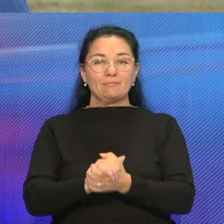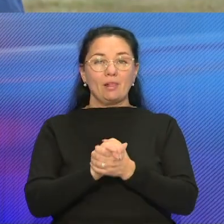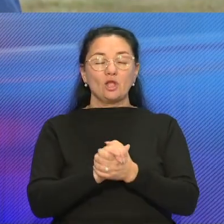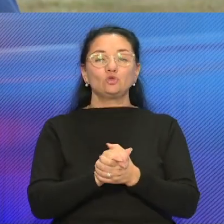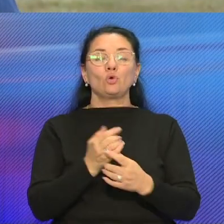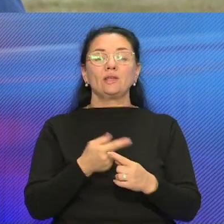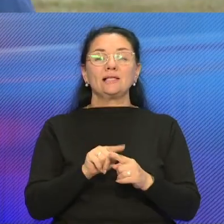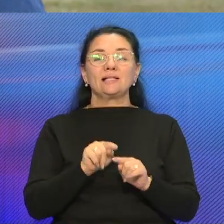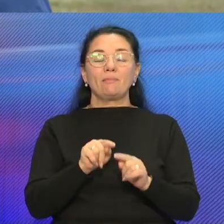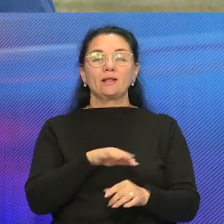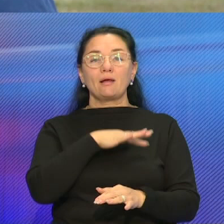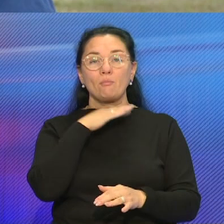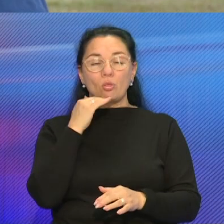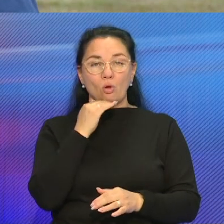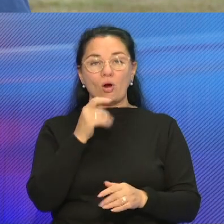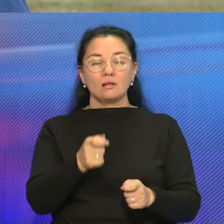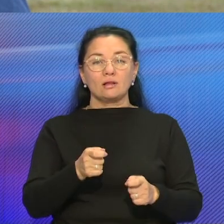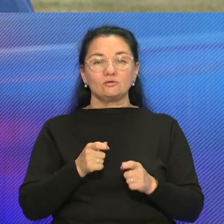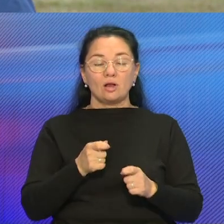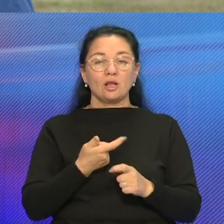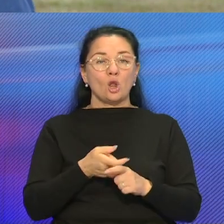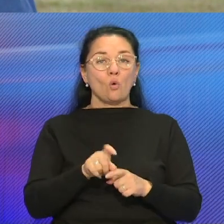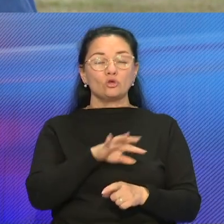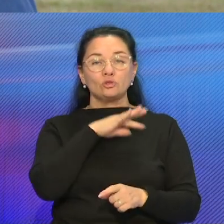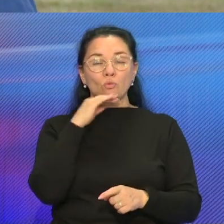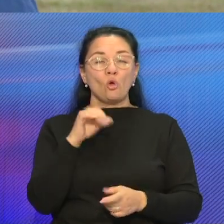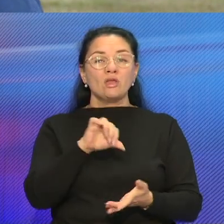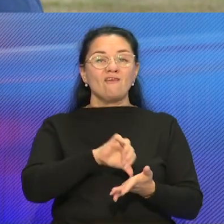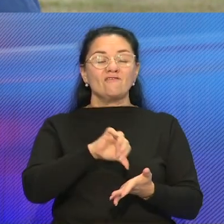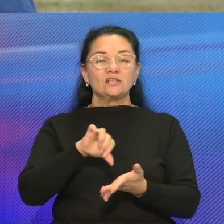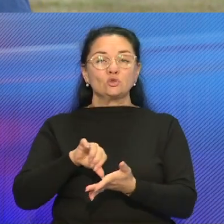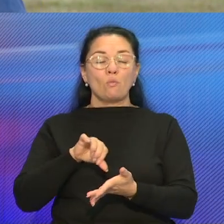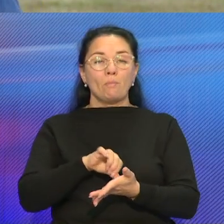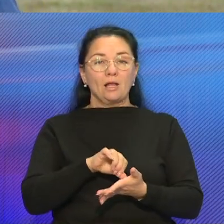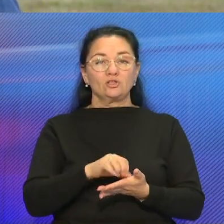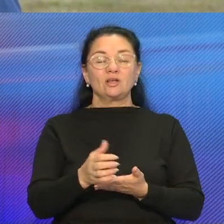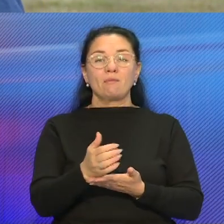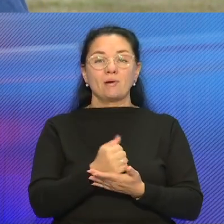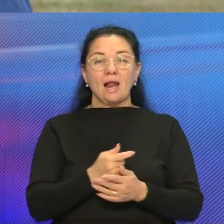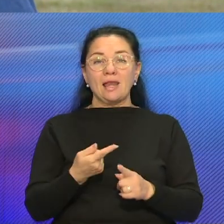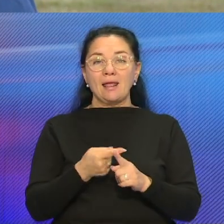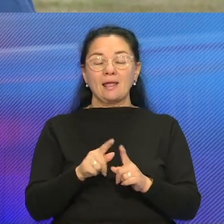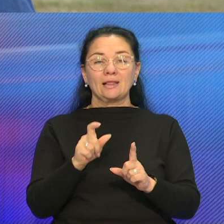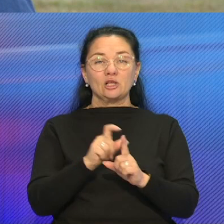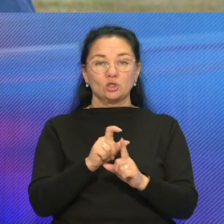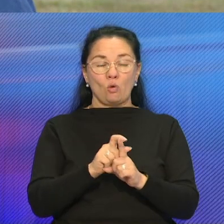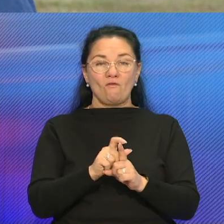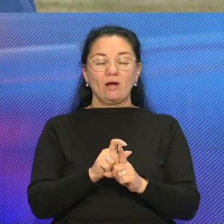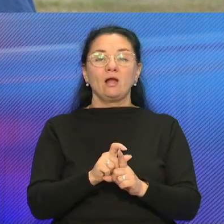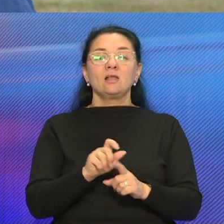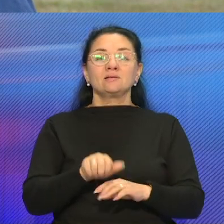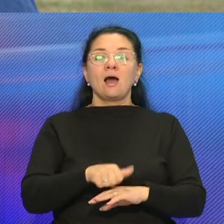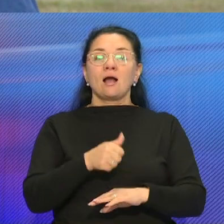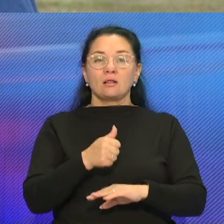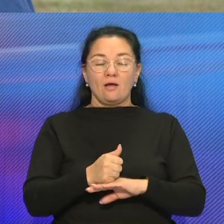многие спикеры, очень многие выступающие вот это слово брали за основу о том, что белорусский народ – это всё-таки